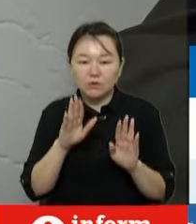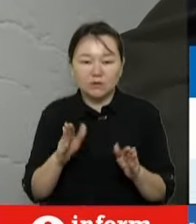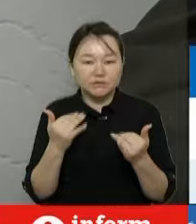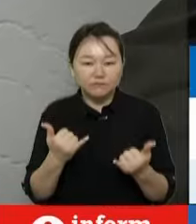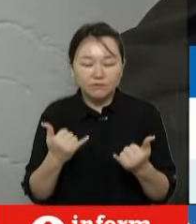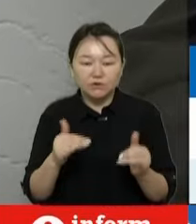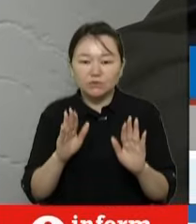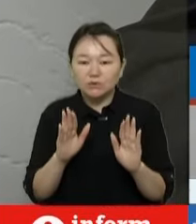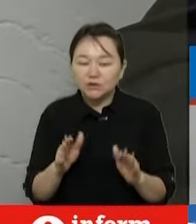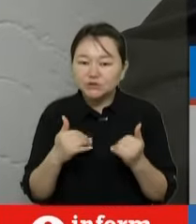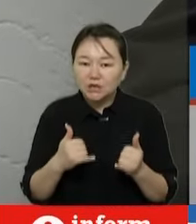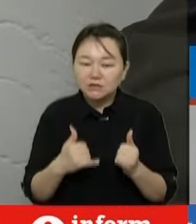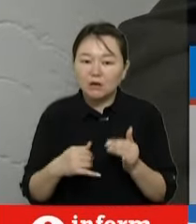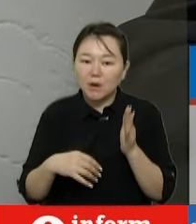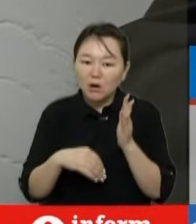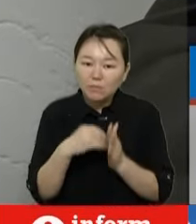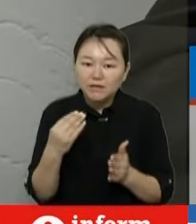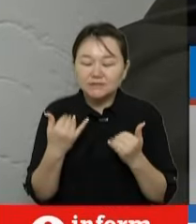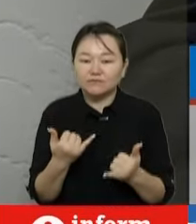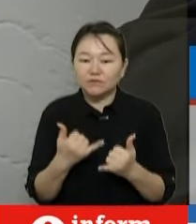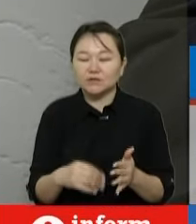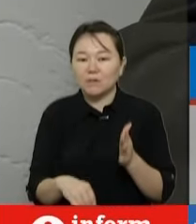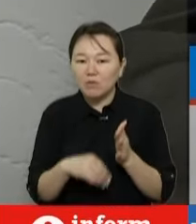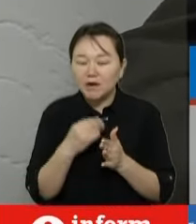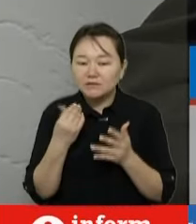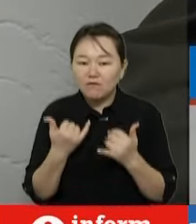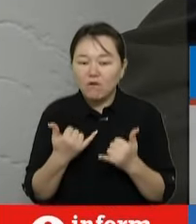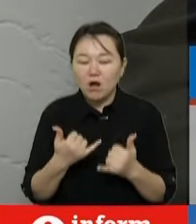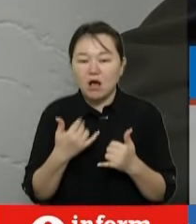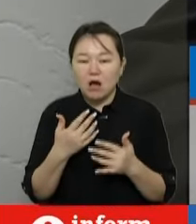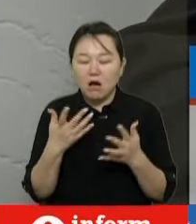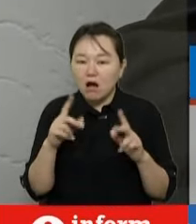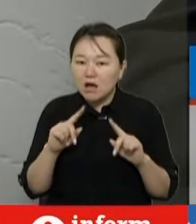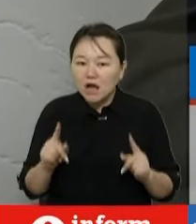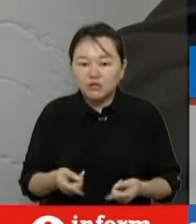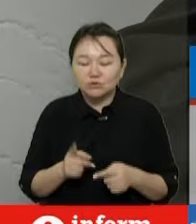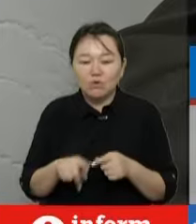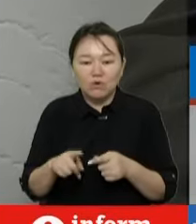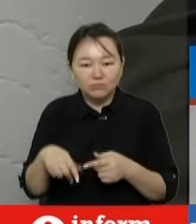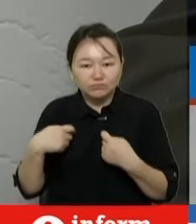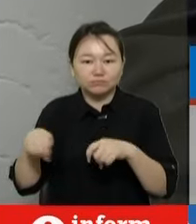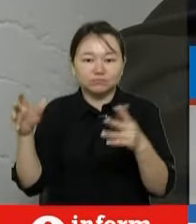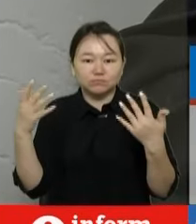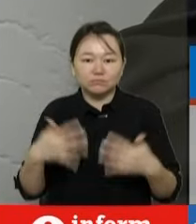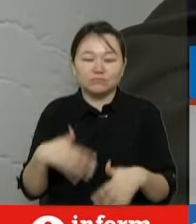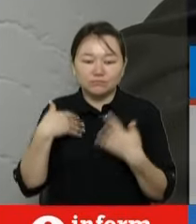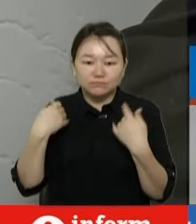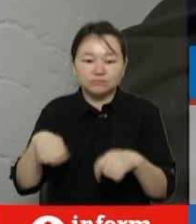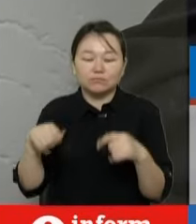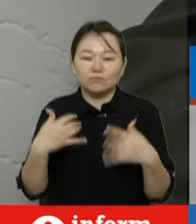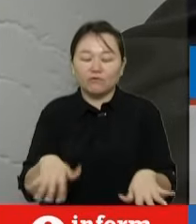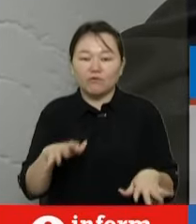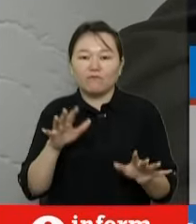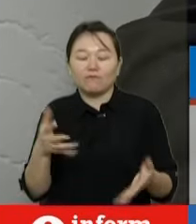сегодня, только сейчас, покупаете сегодня, то есть предложение ограничено на